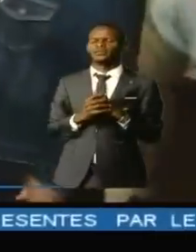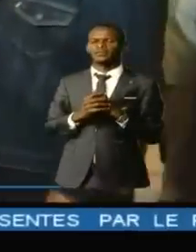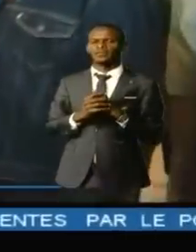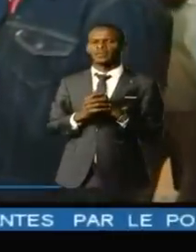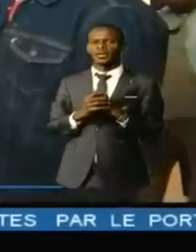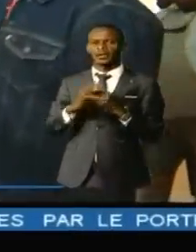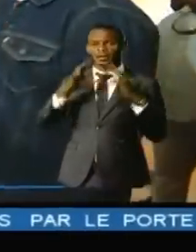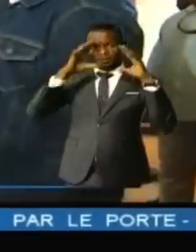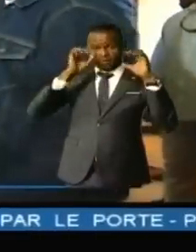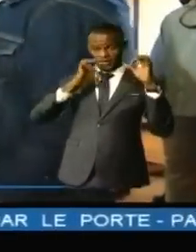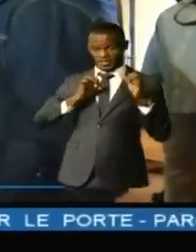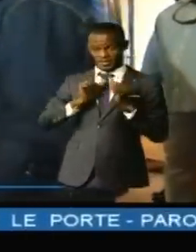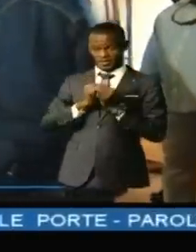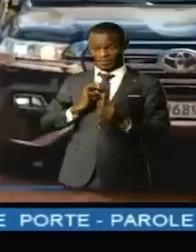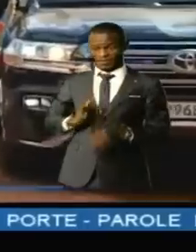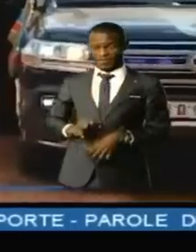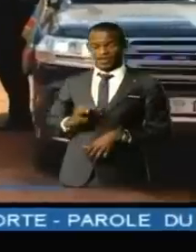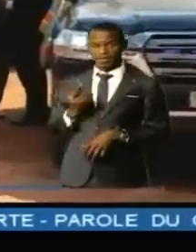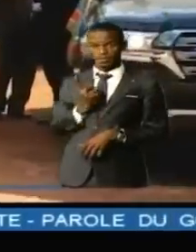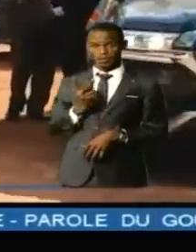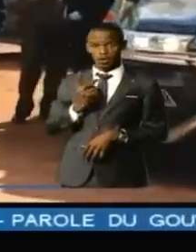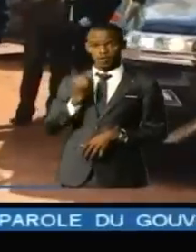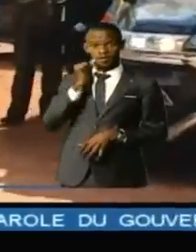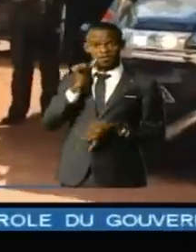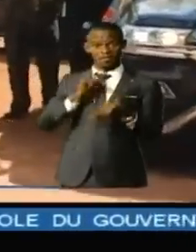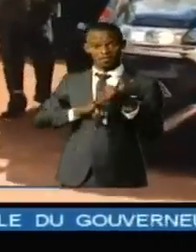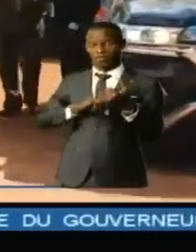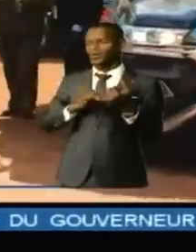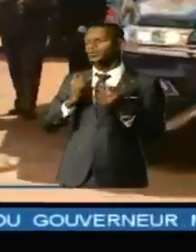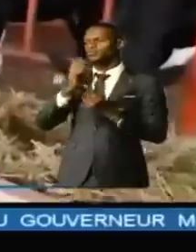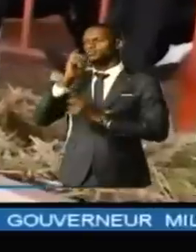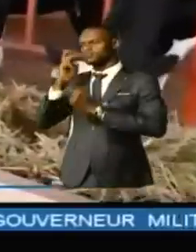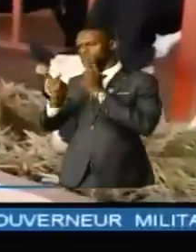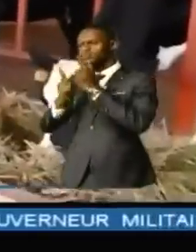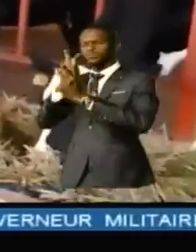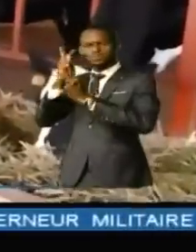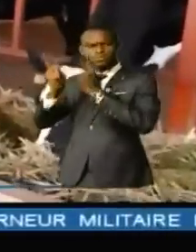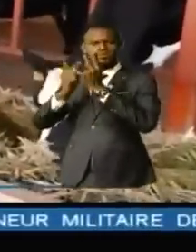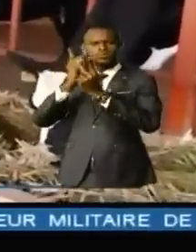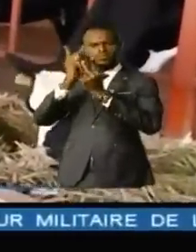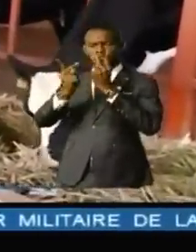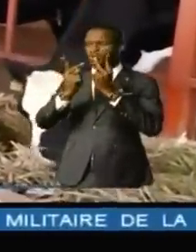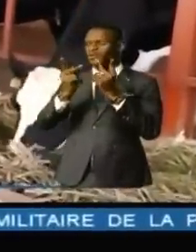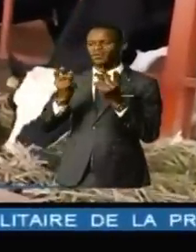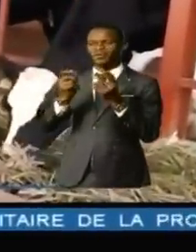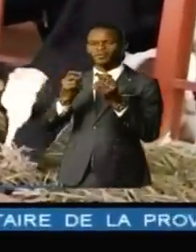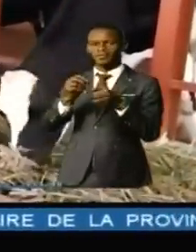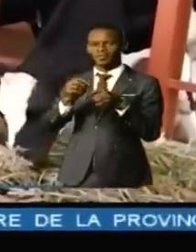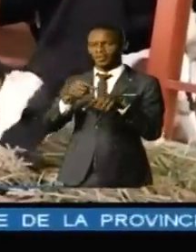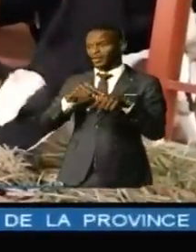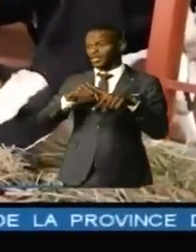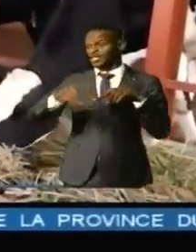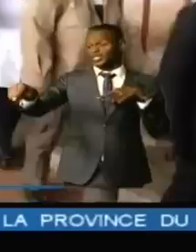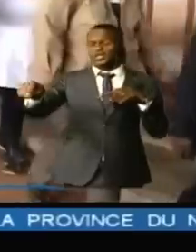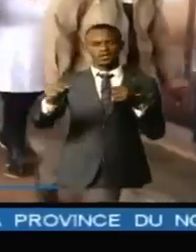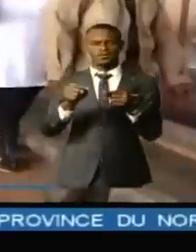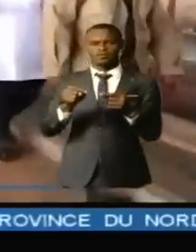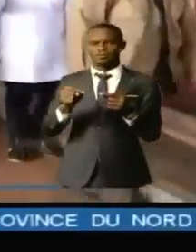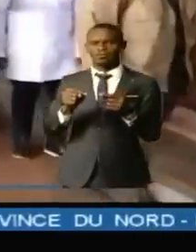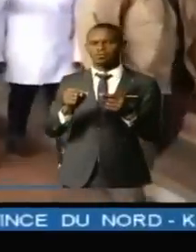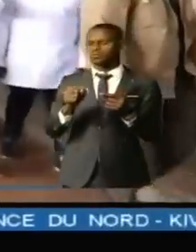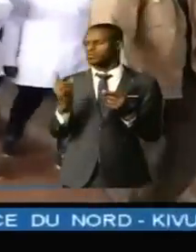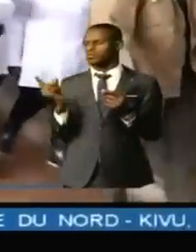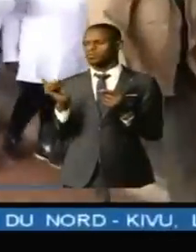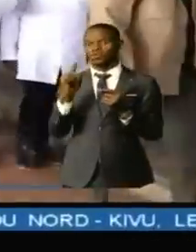la ronde par la visite de la ferme des vaches laitières de Bugendana, à 20 km de Gitega, sous les explications